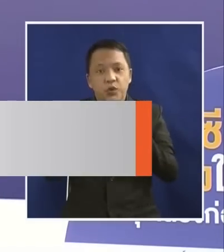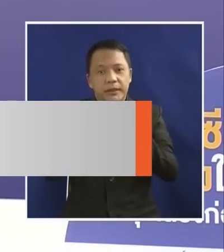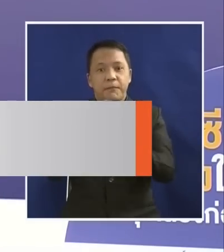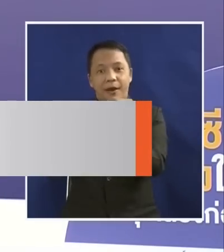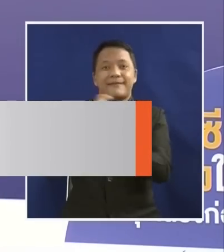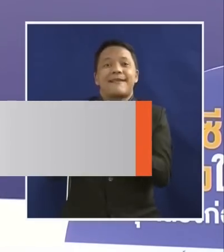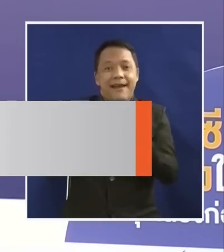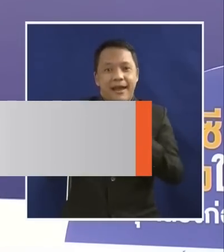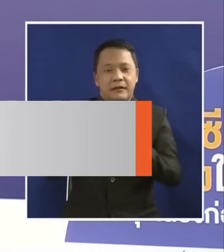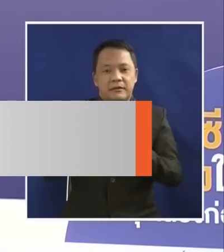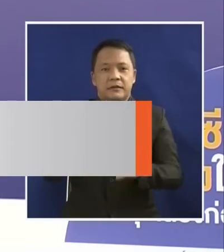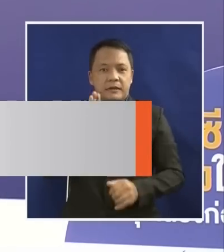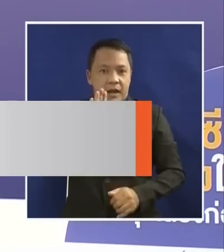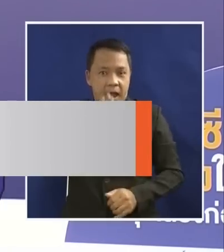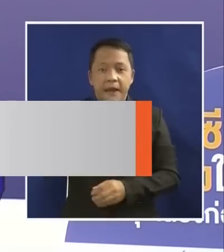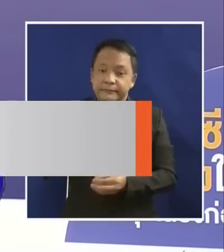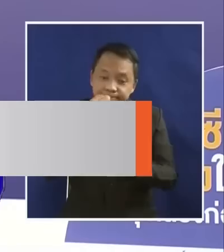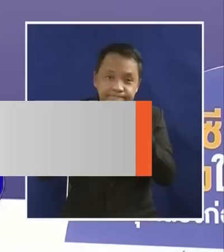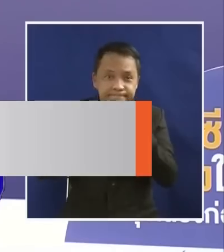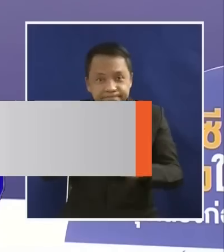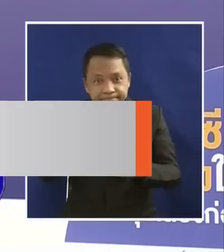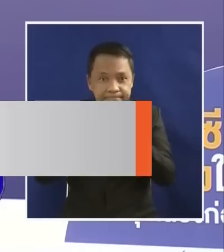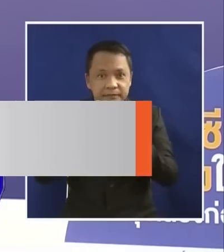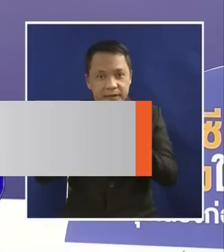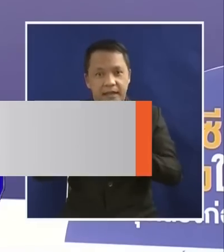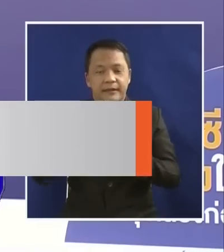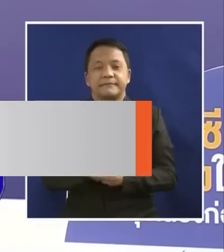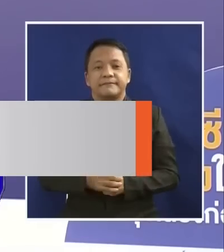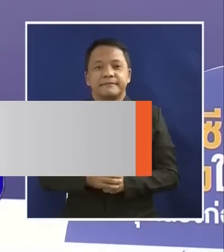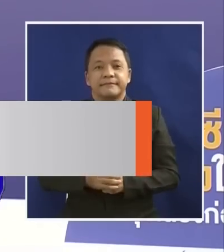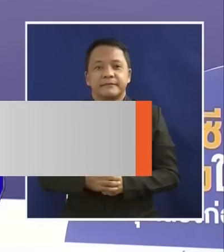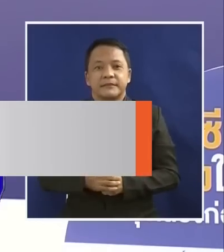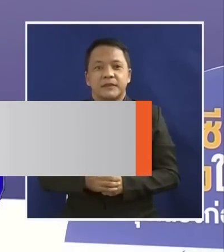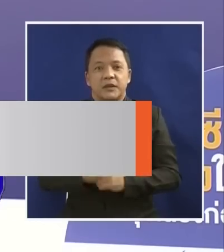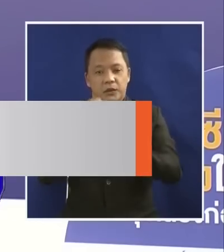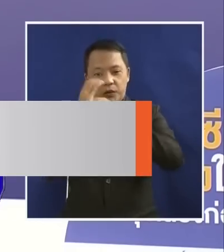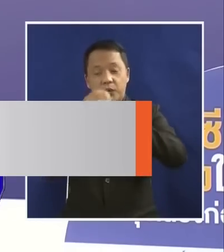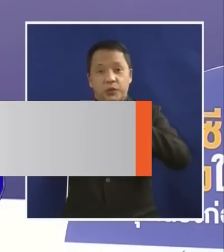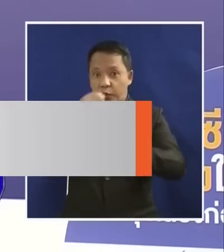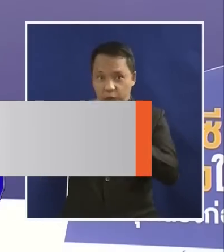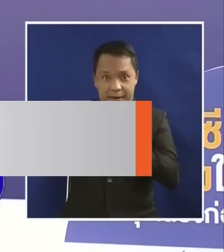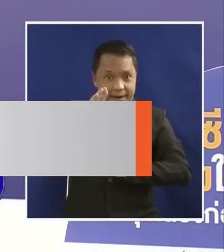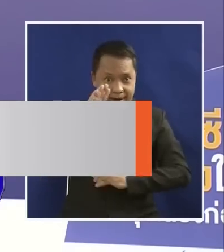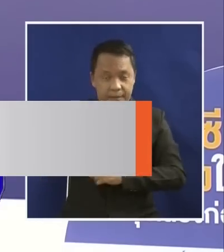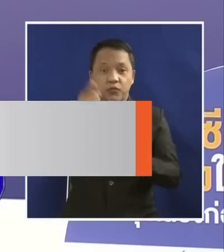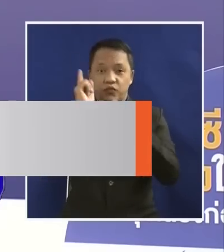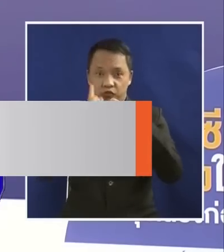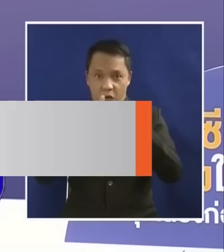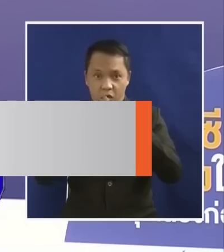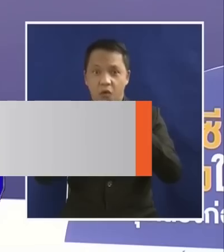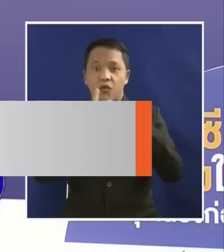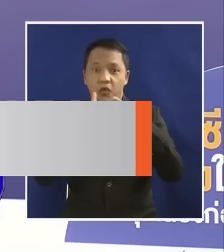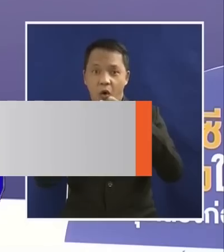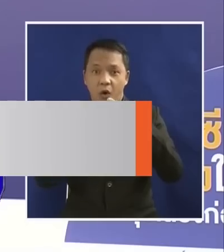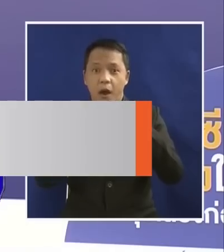นไปได้งดเว้นการรับประทานอาหารใดๆนะครับบนรถสาธารณะต่างๆประการที่2ถ้าท่าน